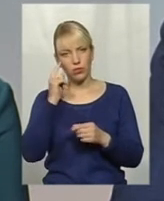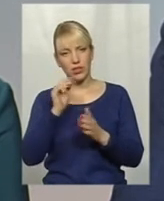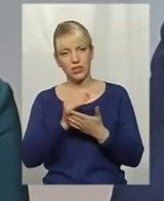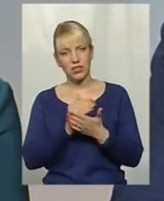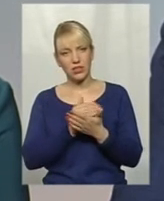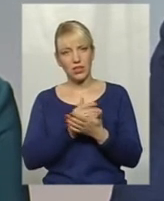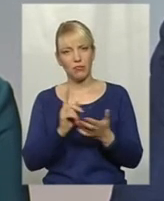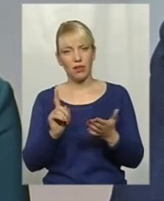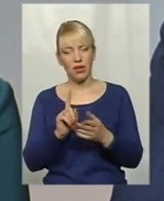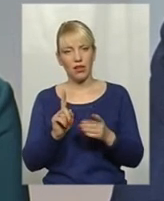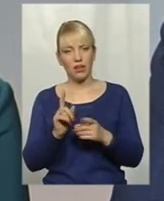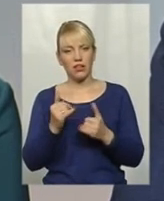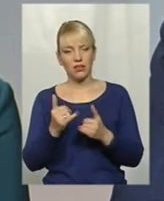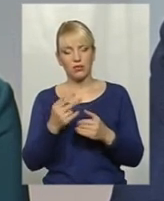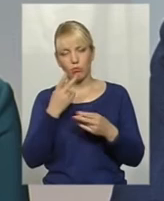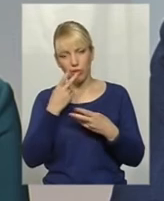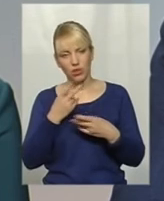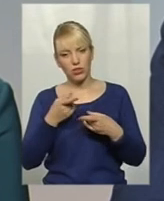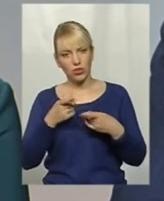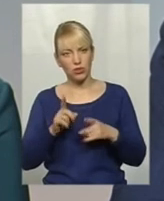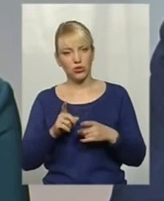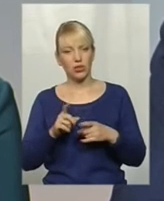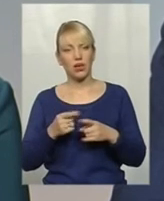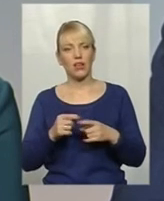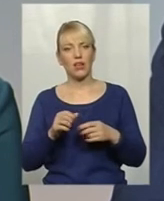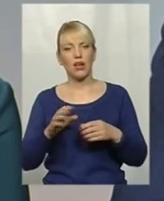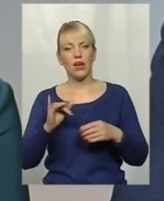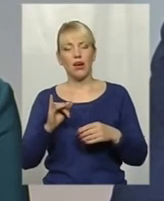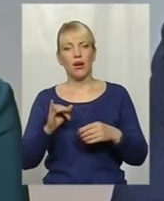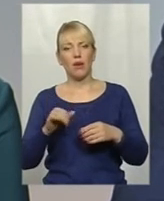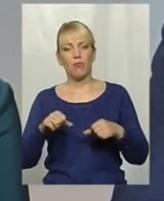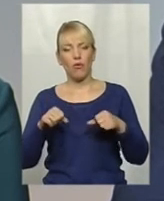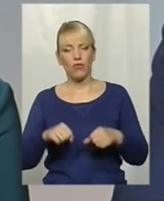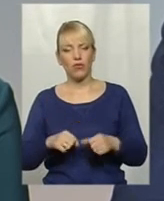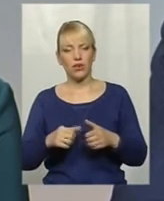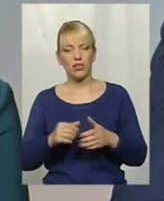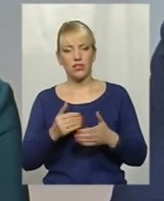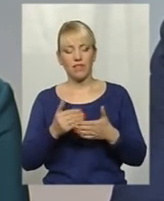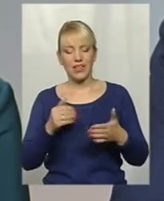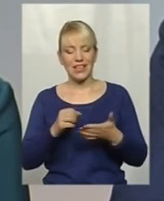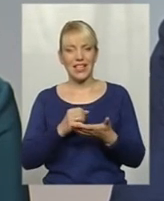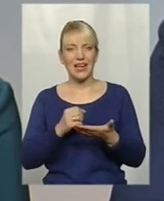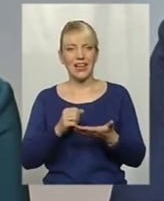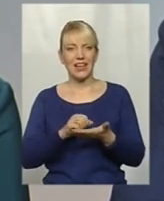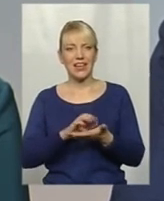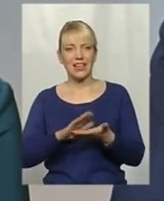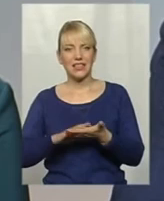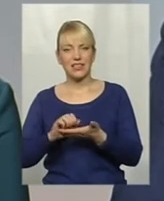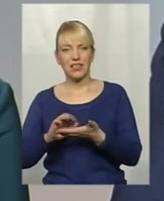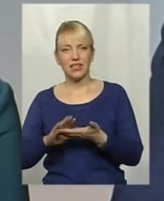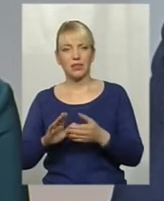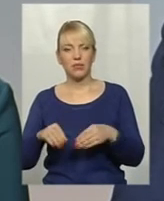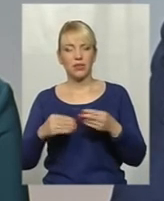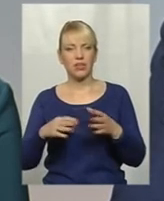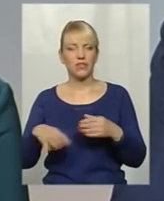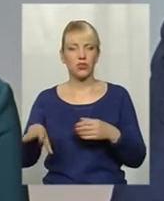яка дійсно також вже сьогодні показує перші результати. Повноваження від реєстраторів передані цілому ряду суб'єктів. Це найважливіше,